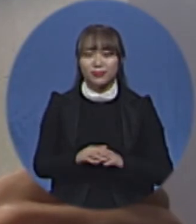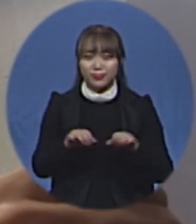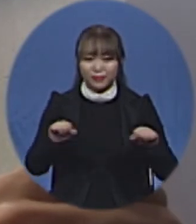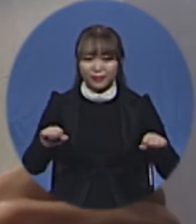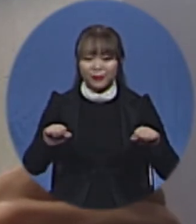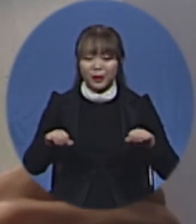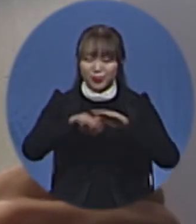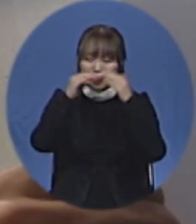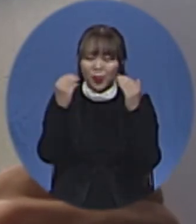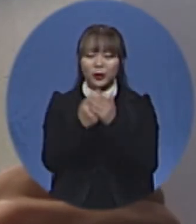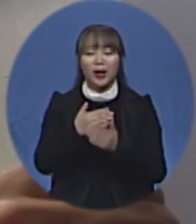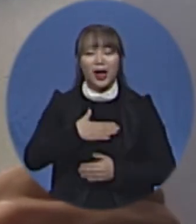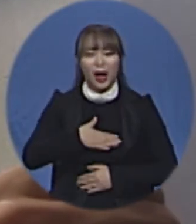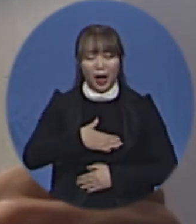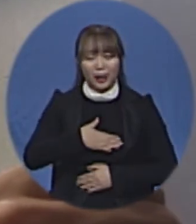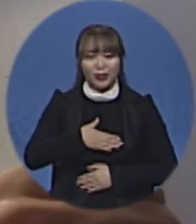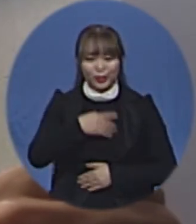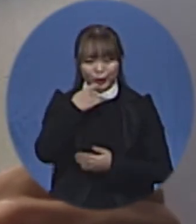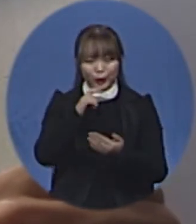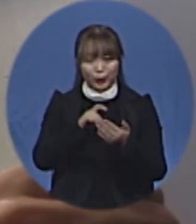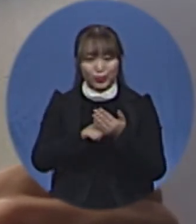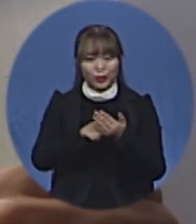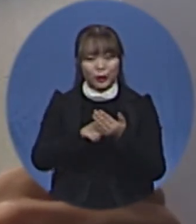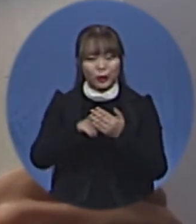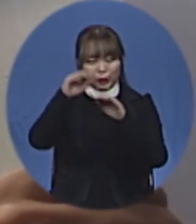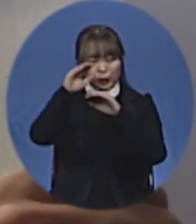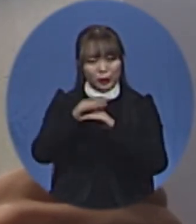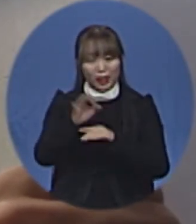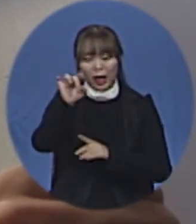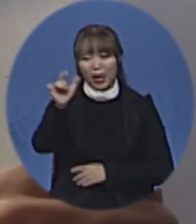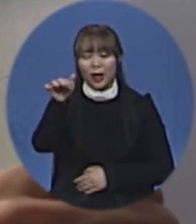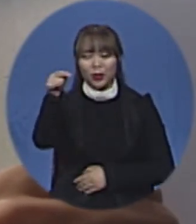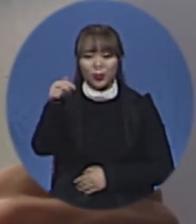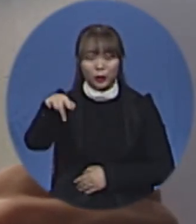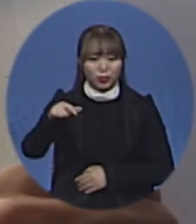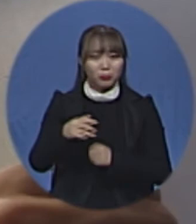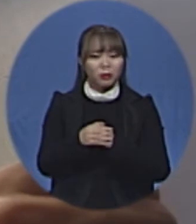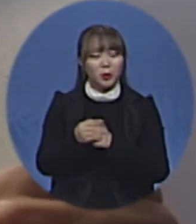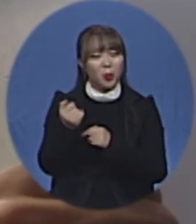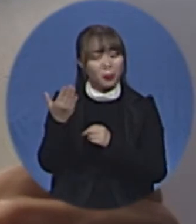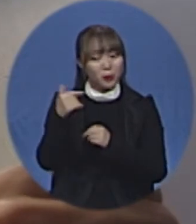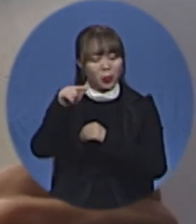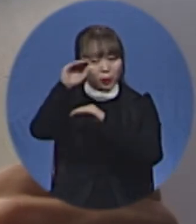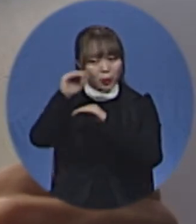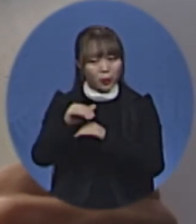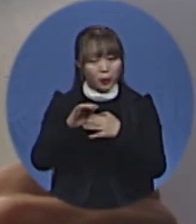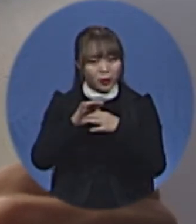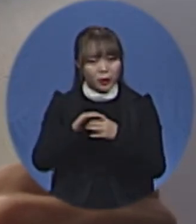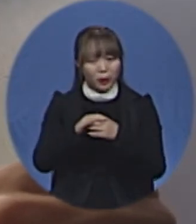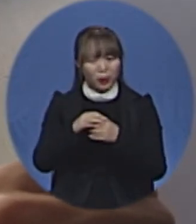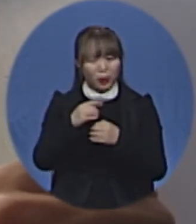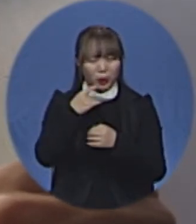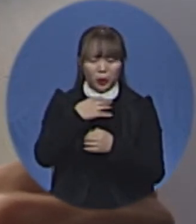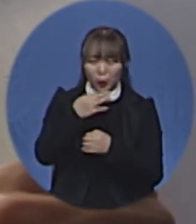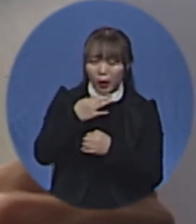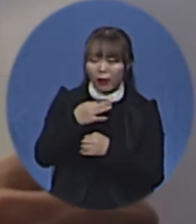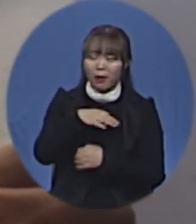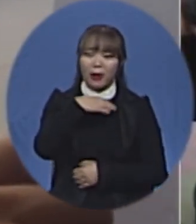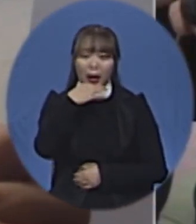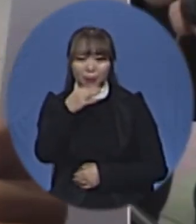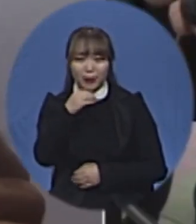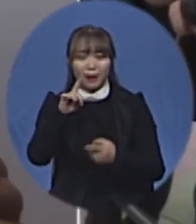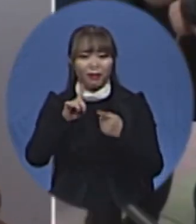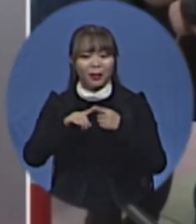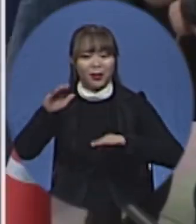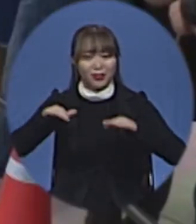안녕하세요. 모두가 알기 쉬운 소식의 안호진입니다. 얼마 전 이 코너를 통해서 독감과 감기의 차이를 알려드린